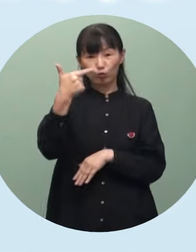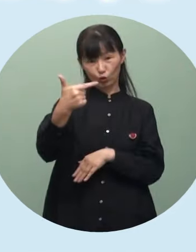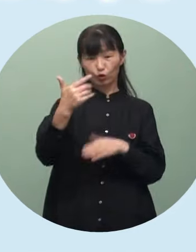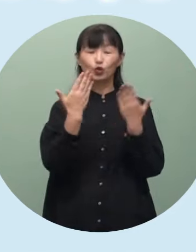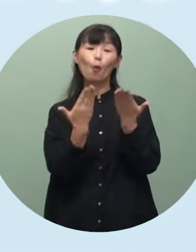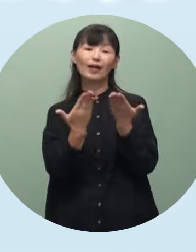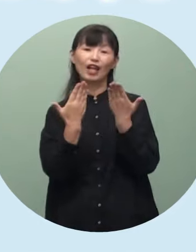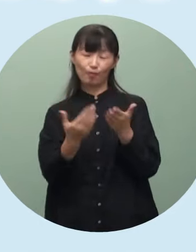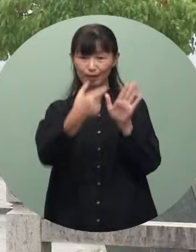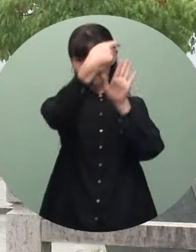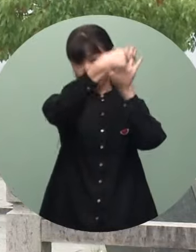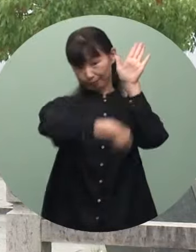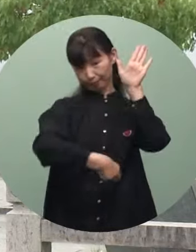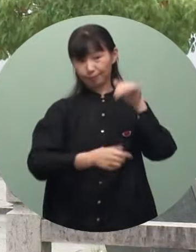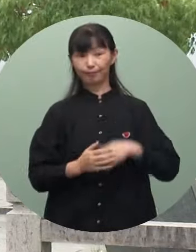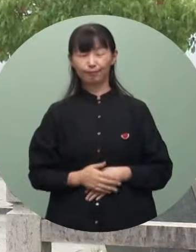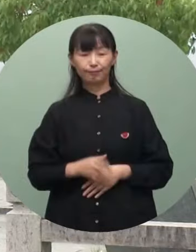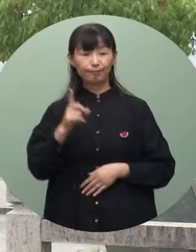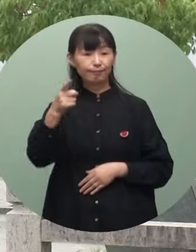び。